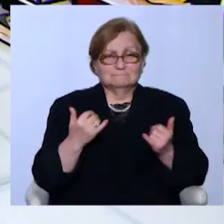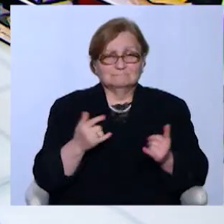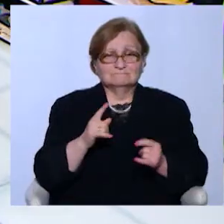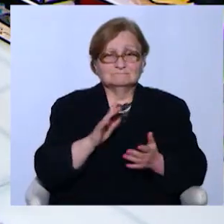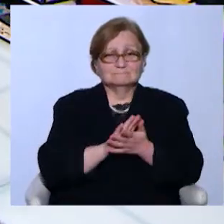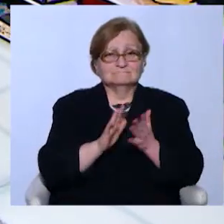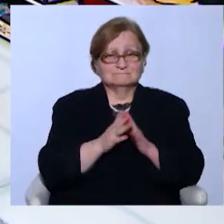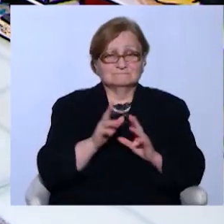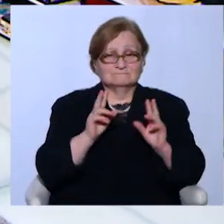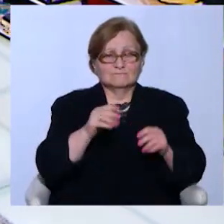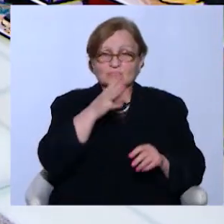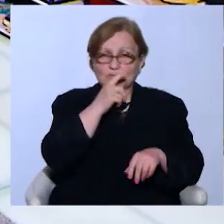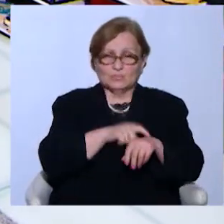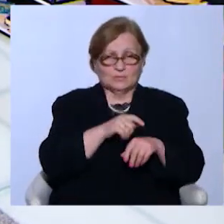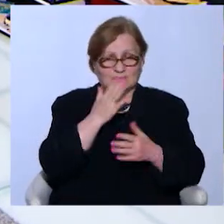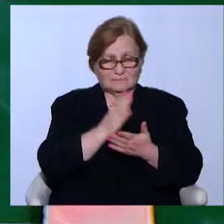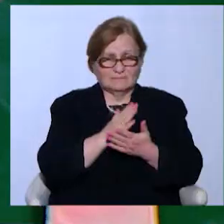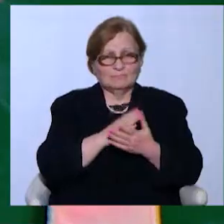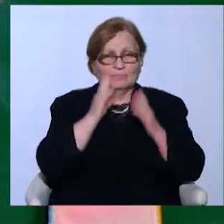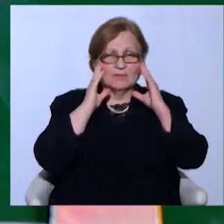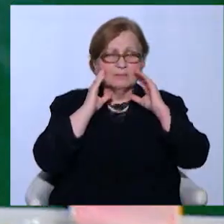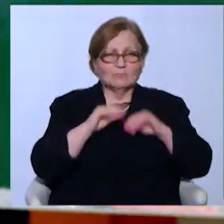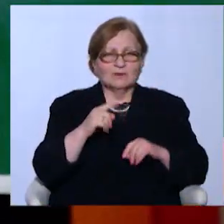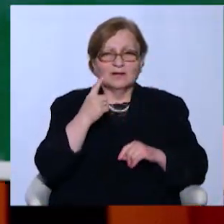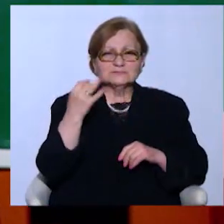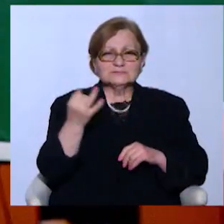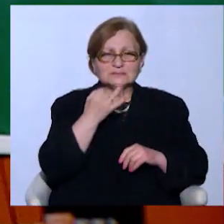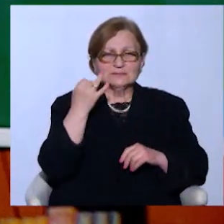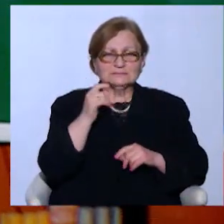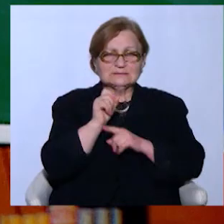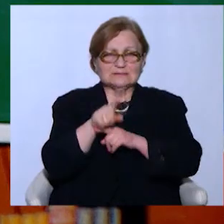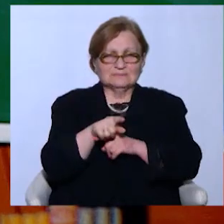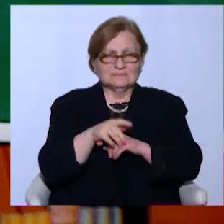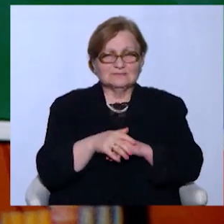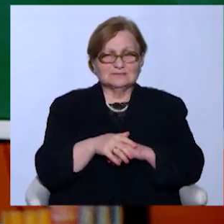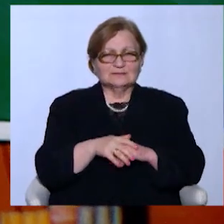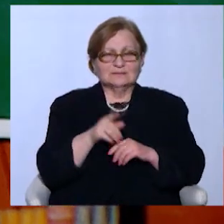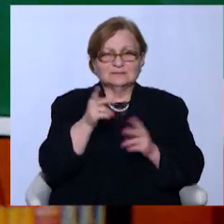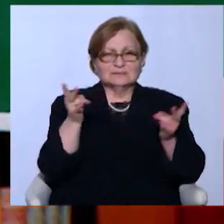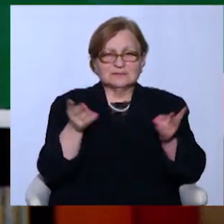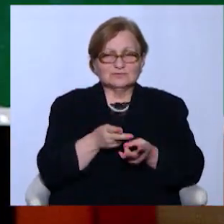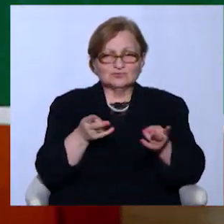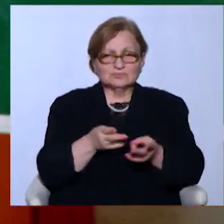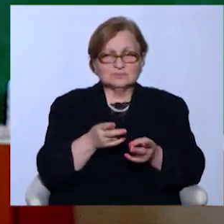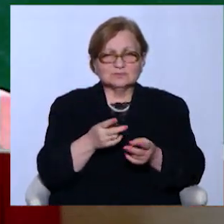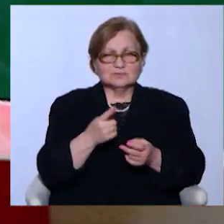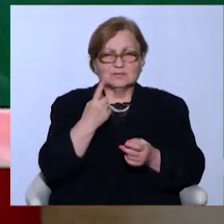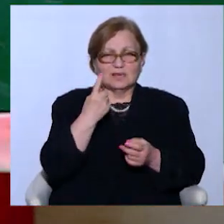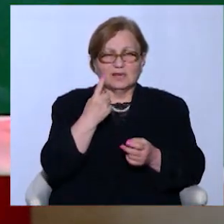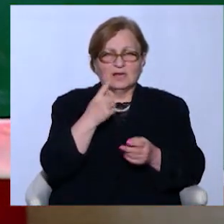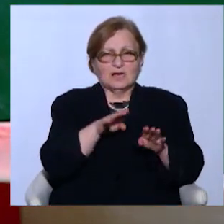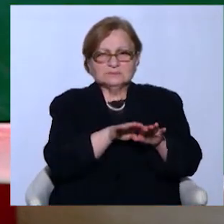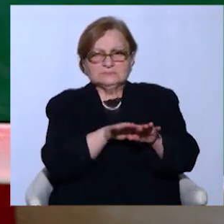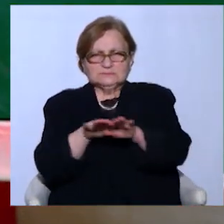დაგპირდით, ჩვენ დრო გვაქვს და მოვასწრებთ ერთ ძალიან საინტერესო დავალებას. ამისთვის თქვენ დაგჭირდებათ 1 ზომის